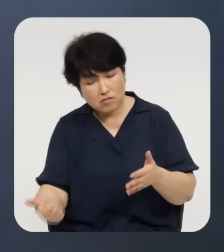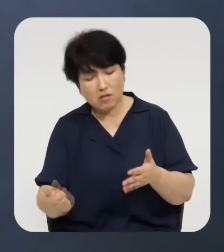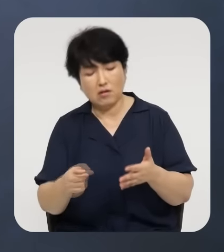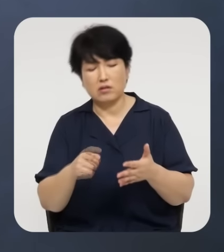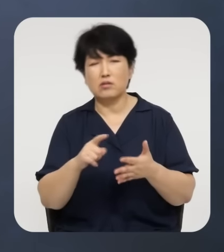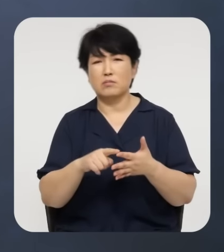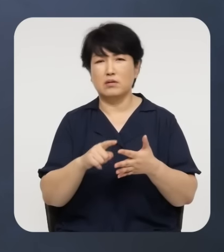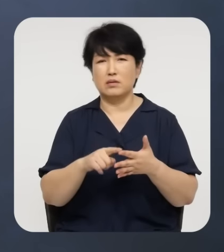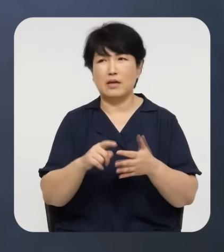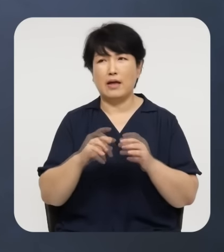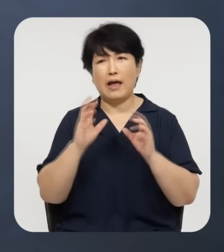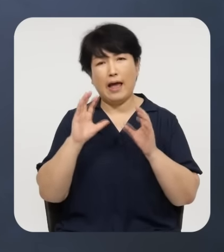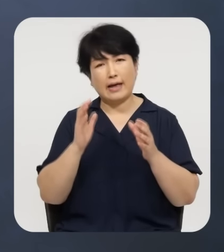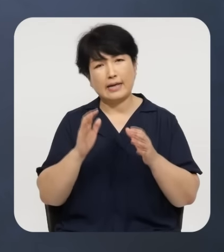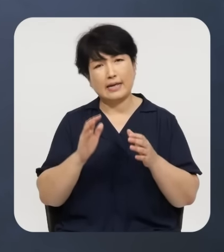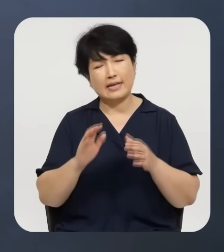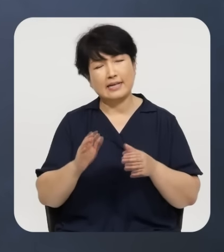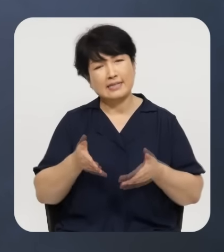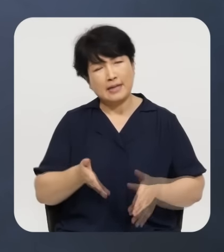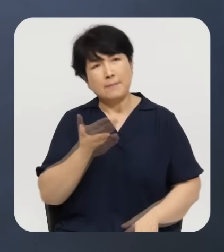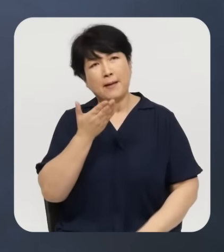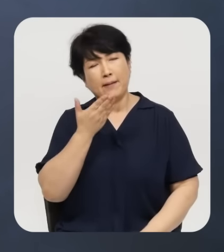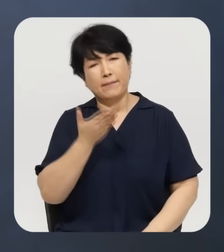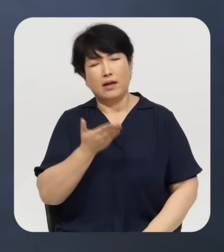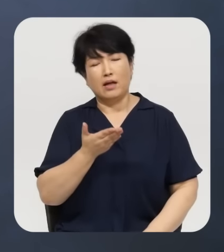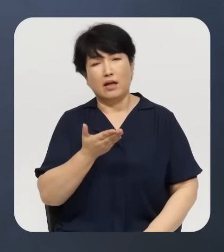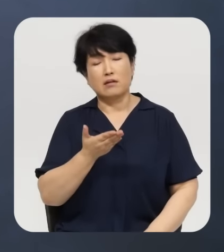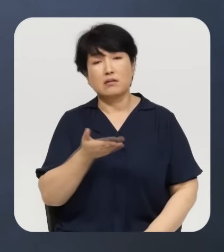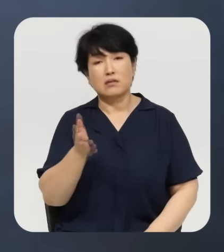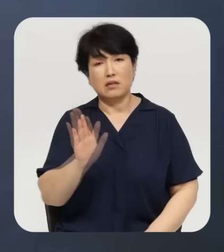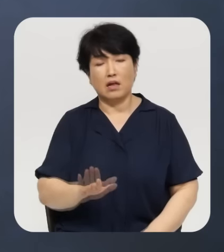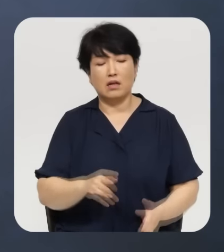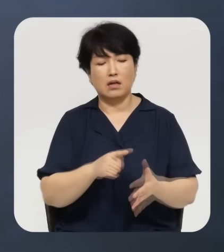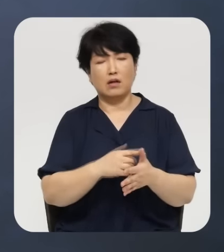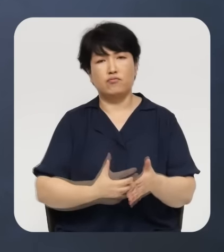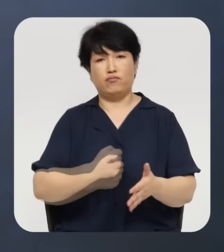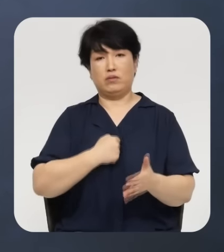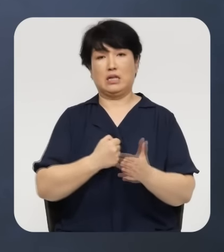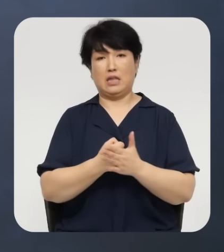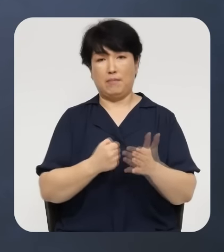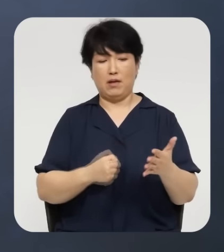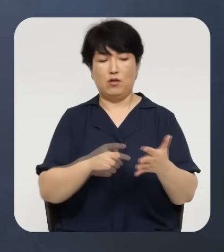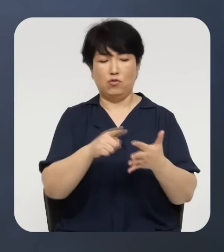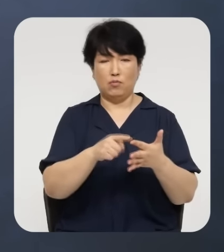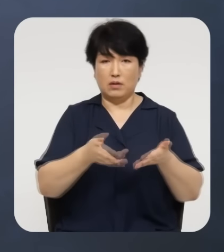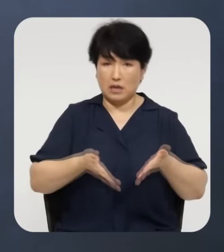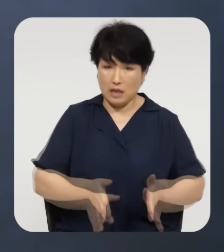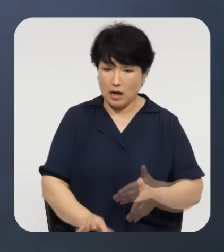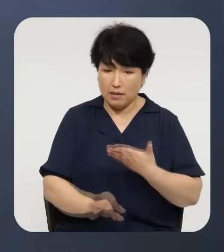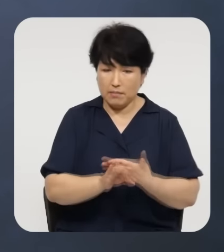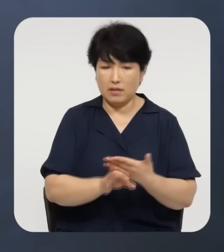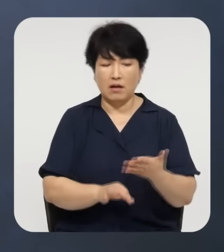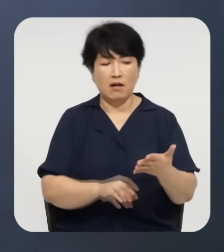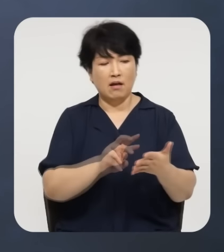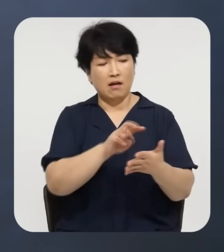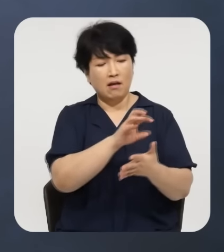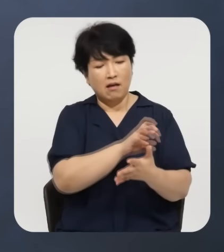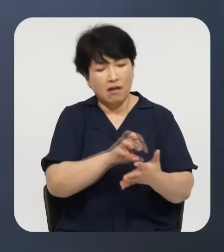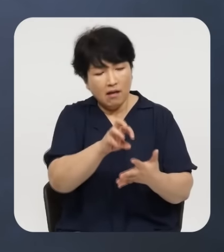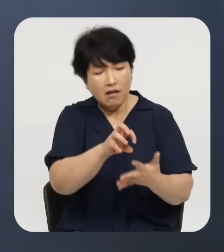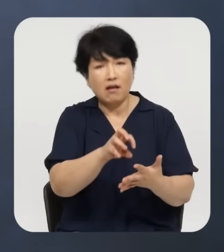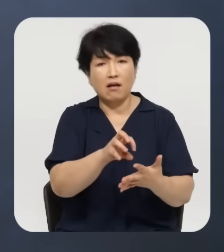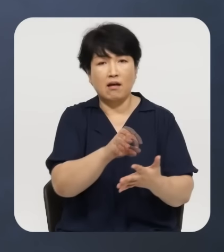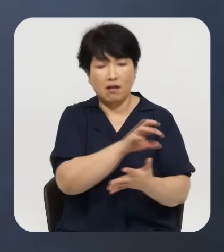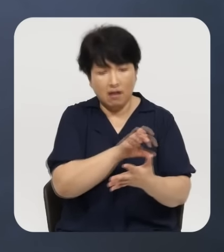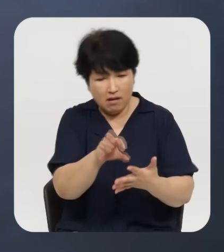가졌다. 이게 정상적인 사고방식이거든요. 그런데 이런 충격을 받으면 두 번째 아이가 첫 아이의 환생이다.